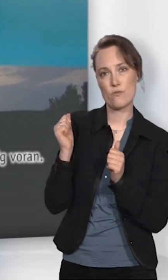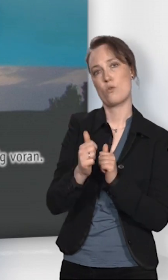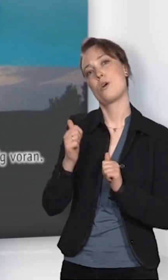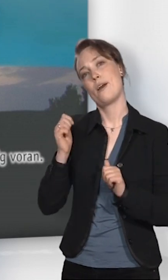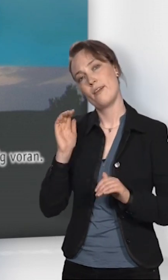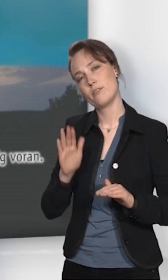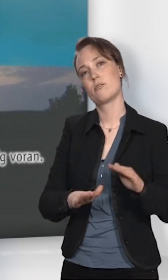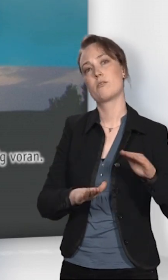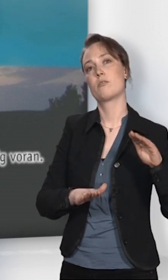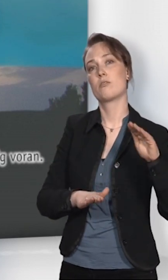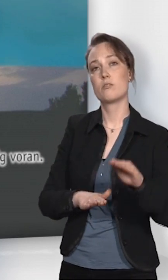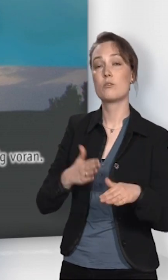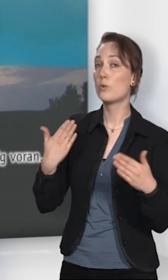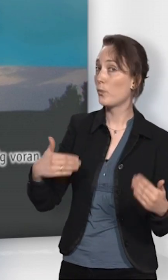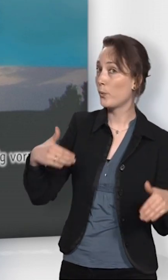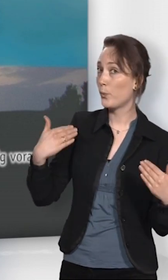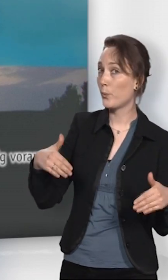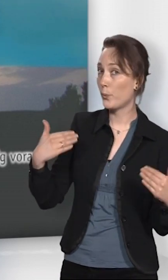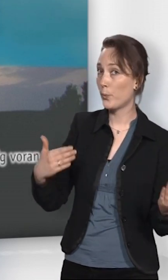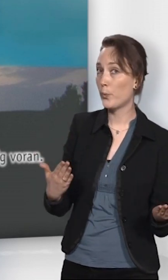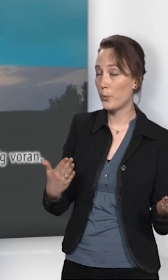mutig voran.